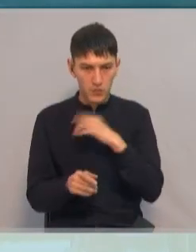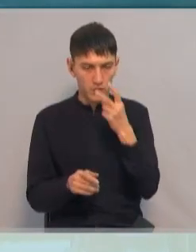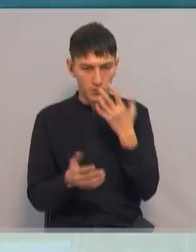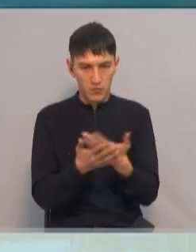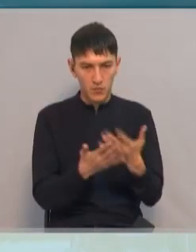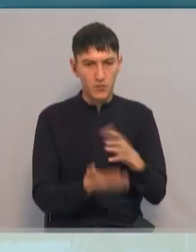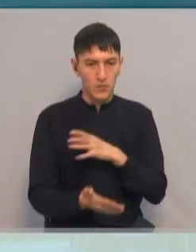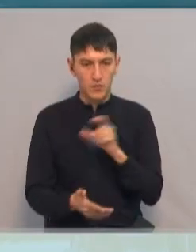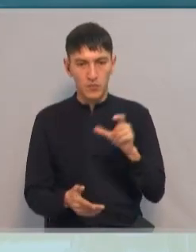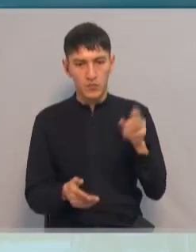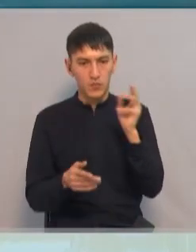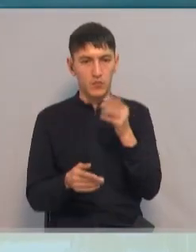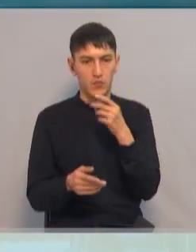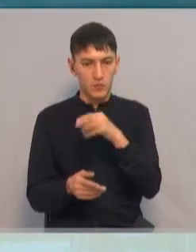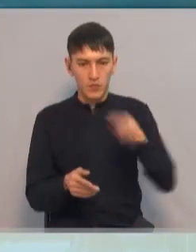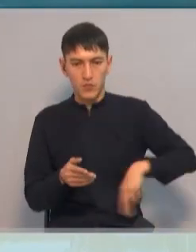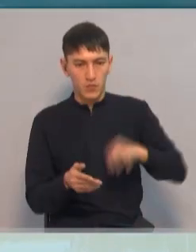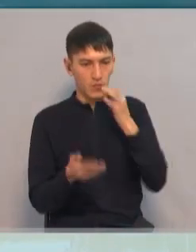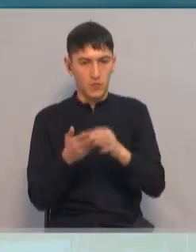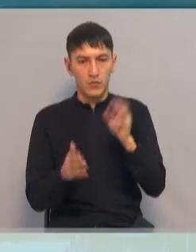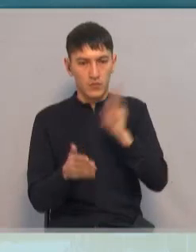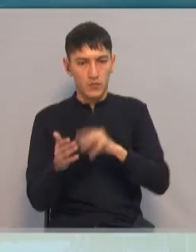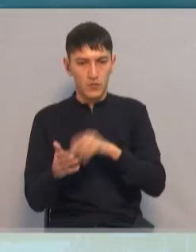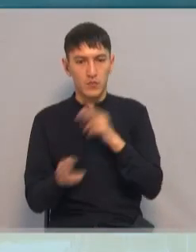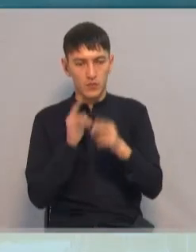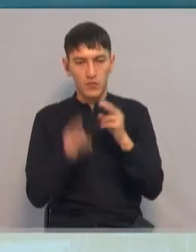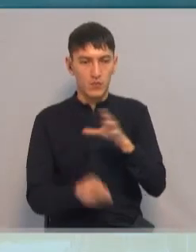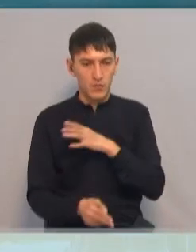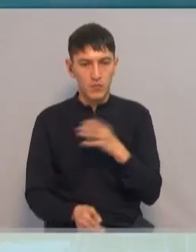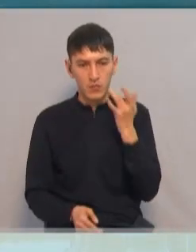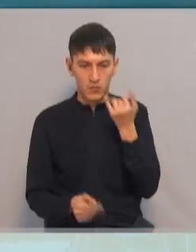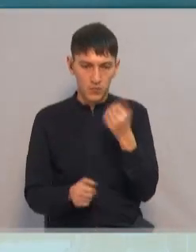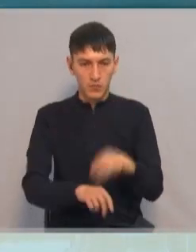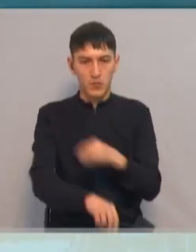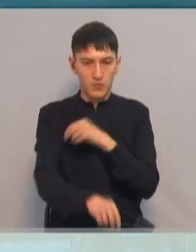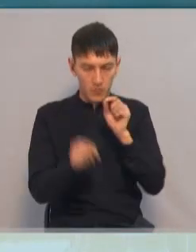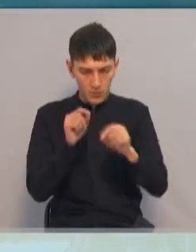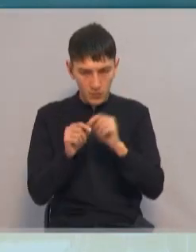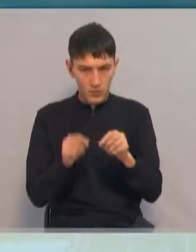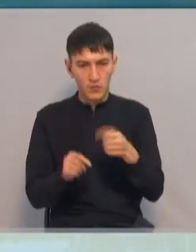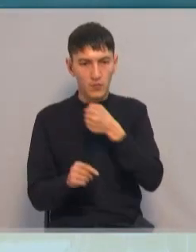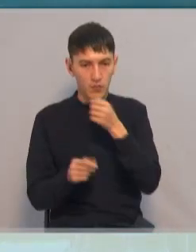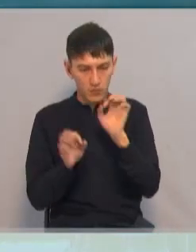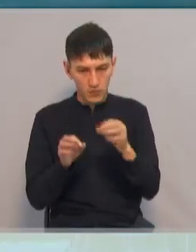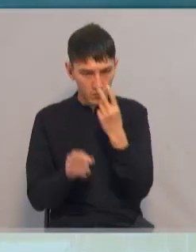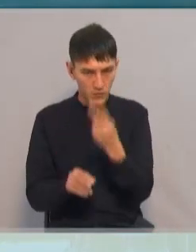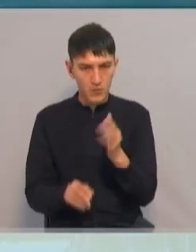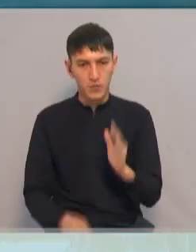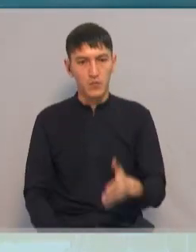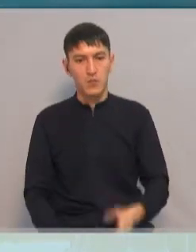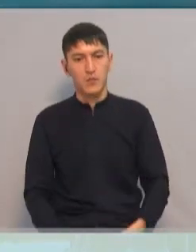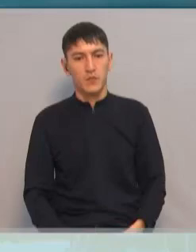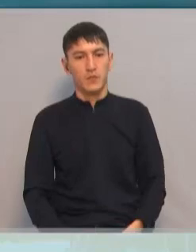жүктеп жауаптыларды сынға алған болатын. Мәселенің анық-қанығына көз жеткізу үшін бүгін жолға жауаптылар журналистерге арнайы сұхбат